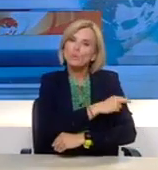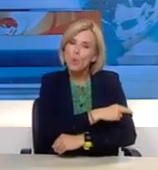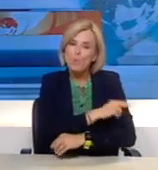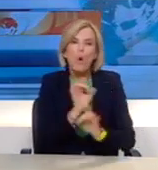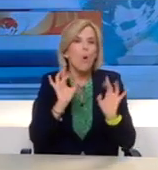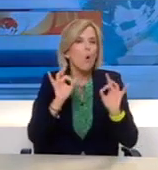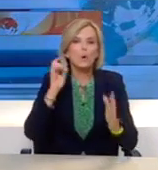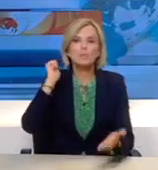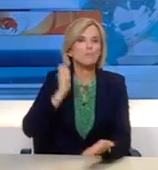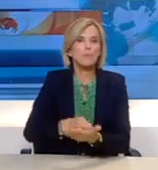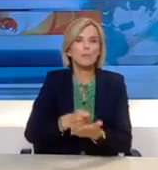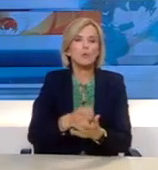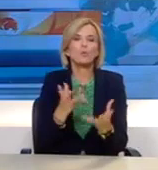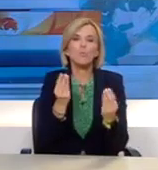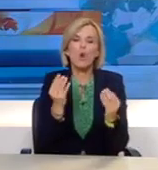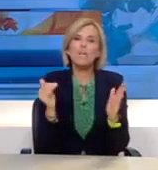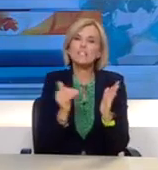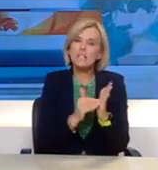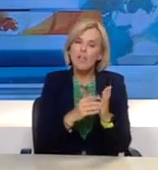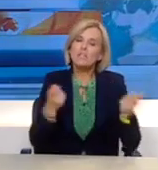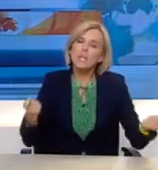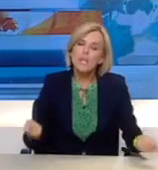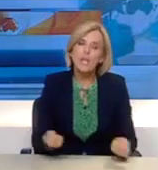χιλιάδες τεστ και όπου χρειάζεται γίνεται.